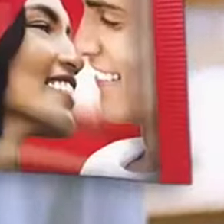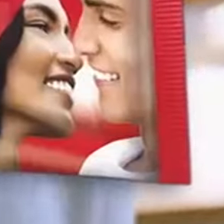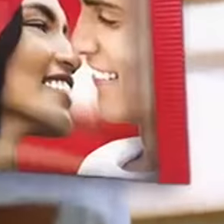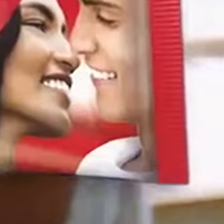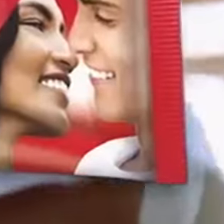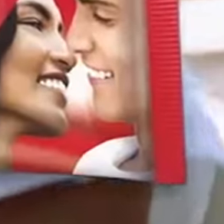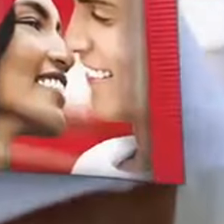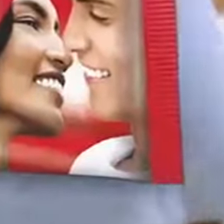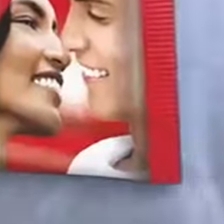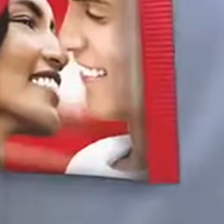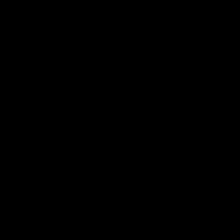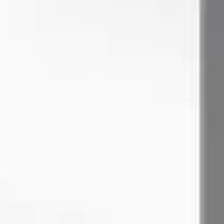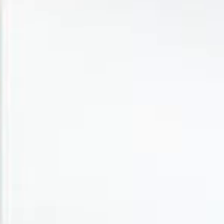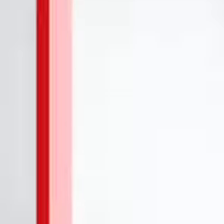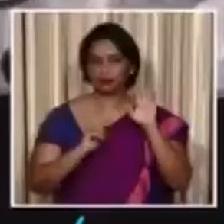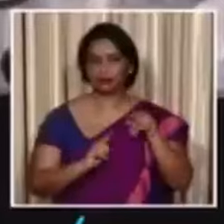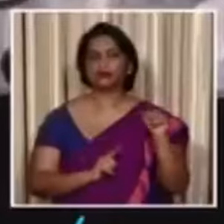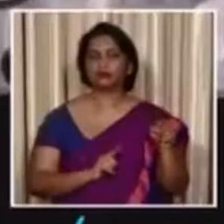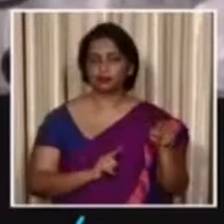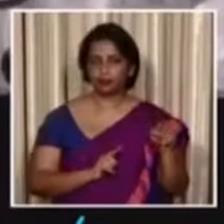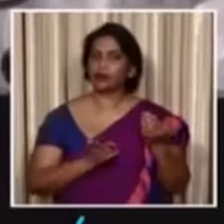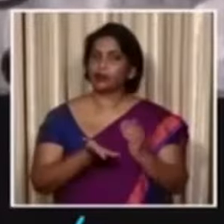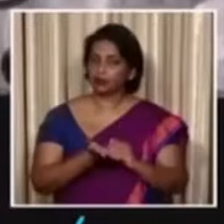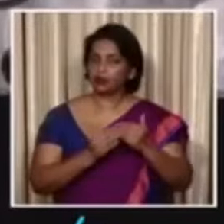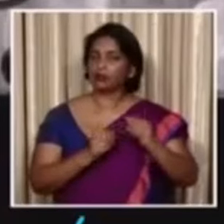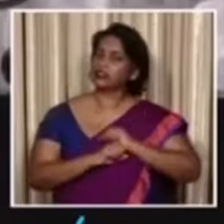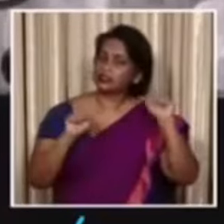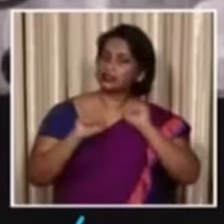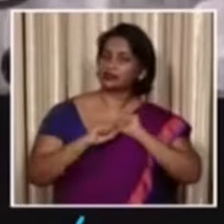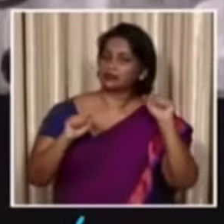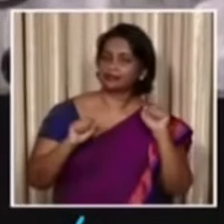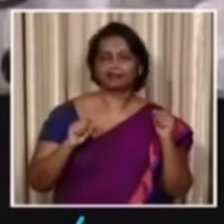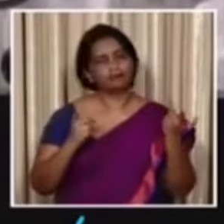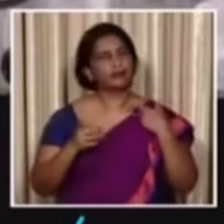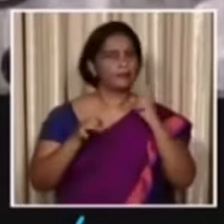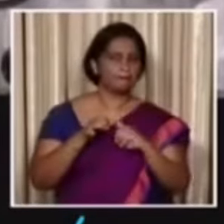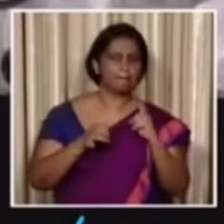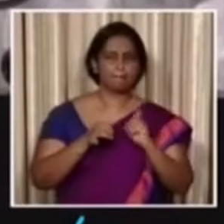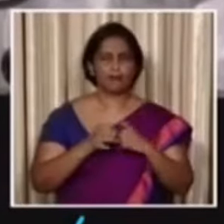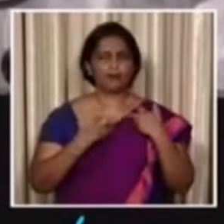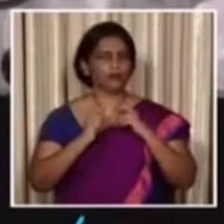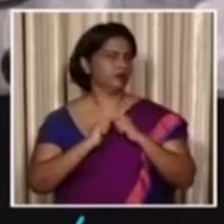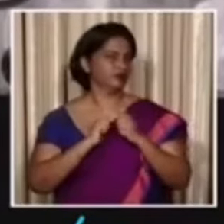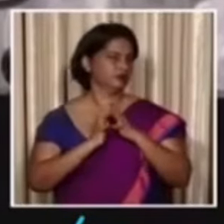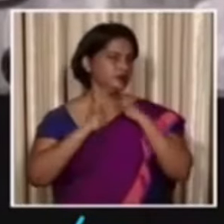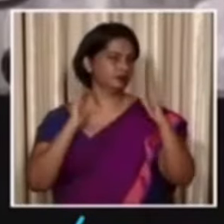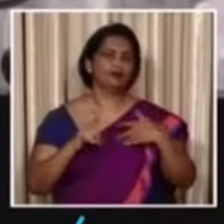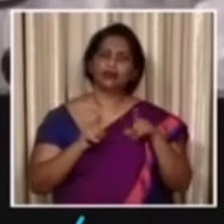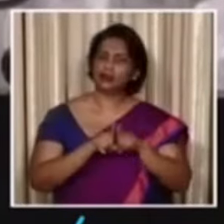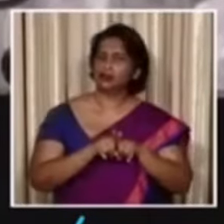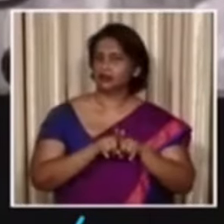සුපිරි ආරක්ෂාවක් සමග දිගින් දිගටම වර්ජන මේ ප්‍රශ්න වර්ජන රැලි මේ හැම දෙයක් එක්කම